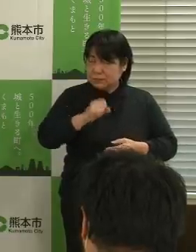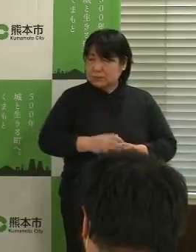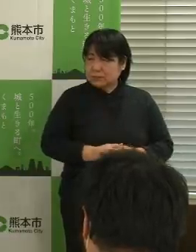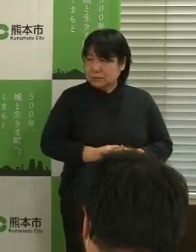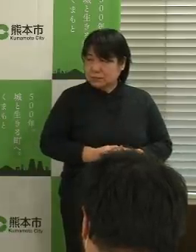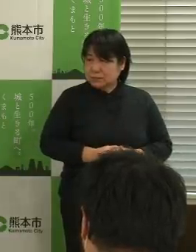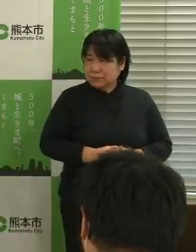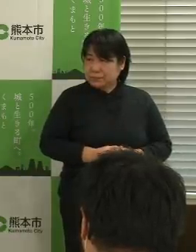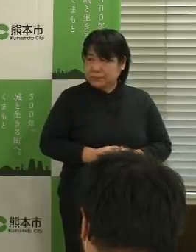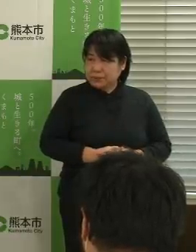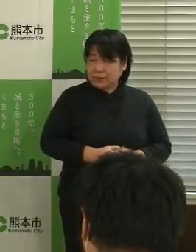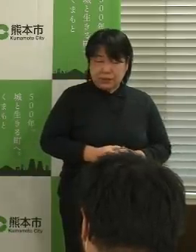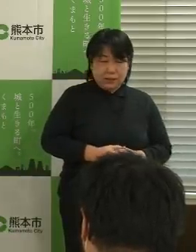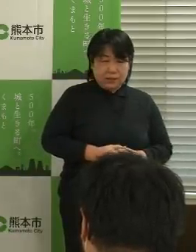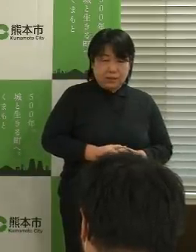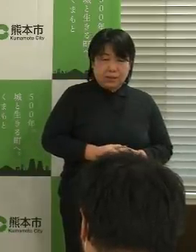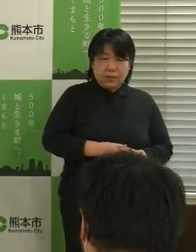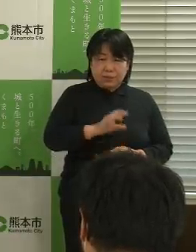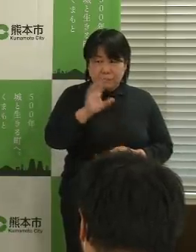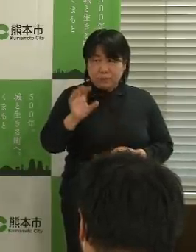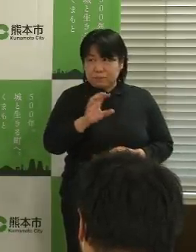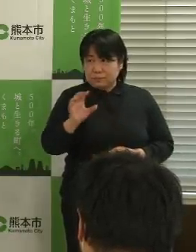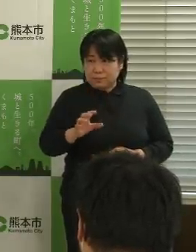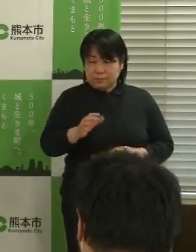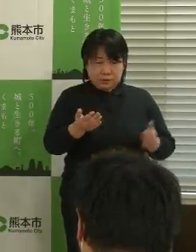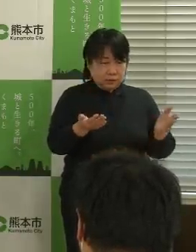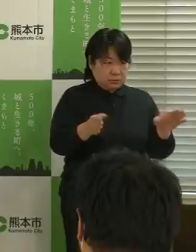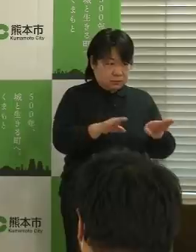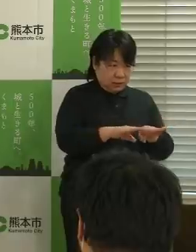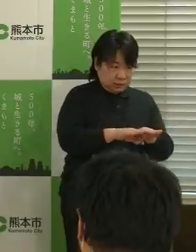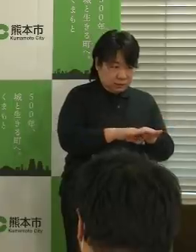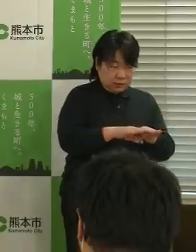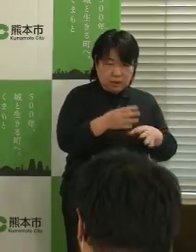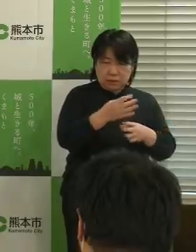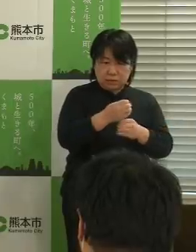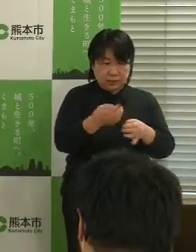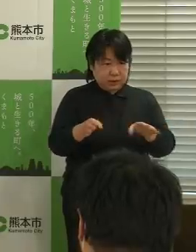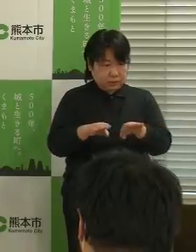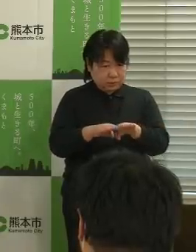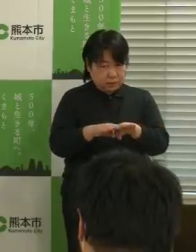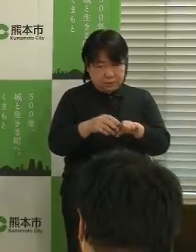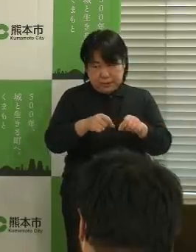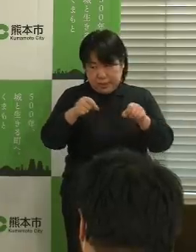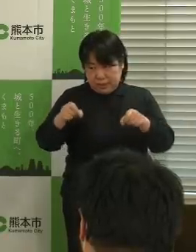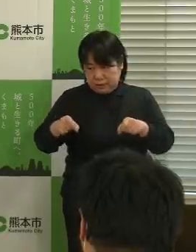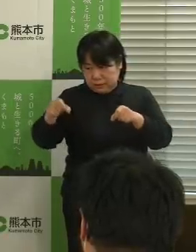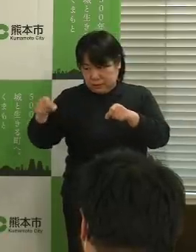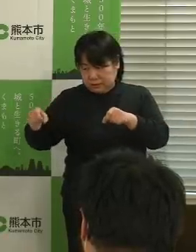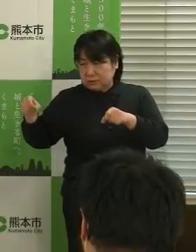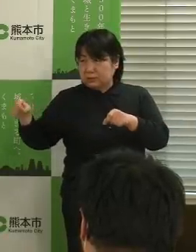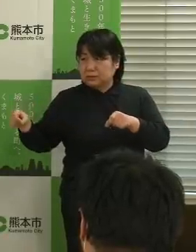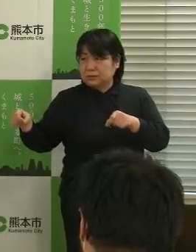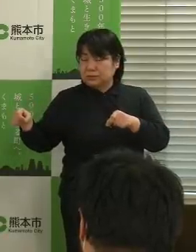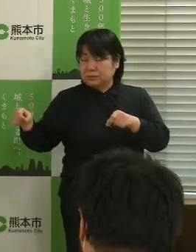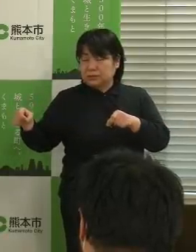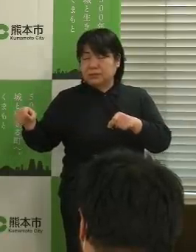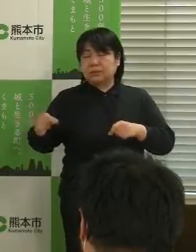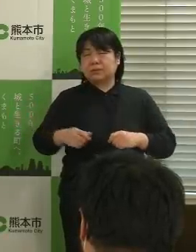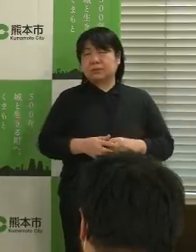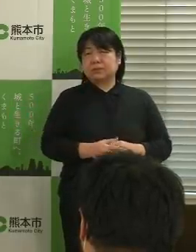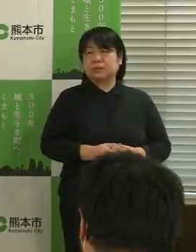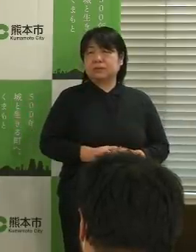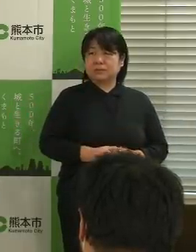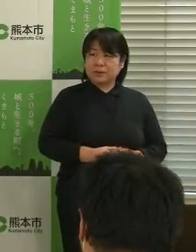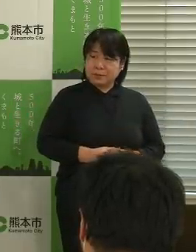この休校をしていつまでにして、また延長となりますと、非常にあ